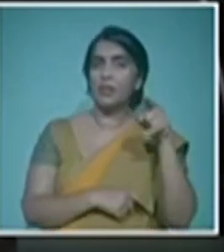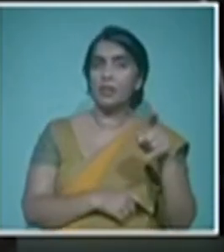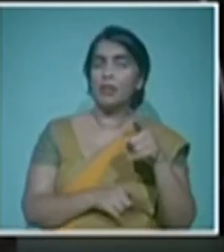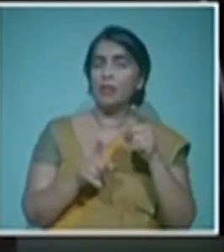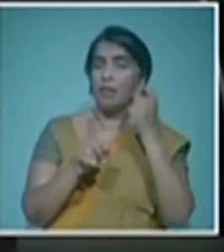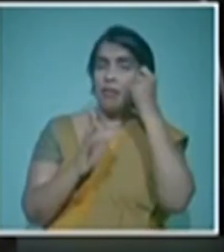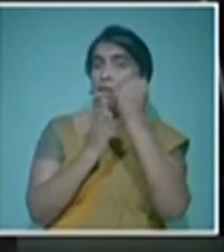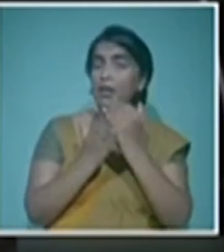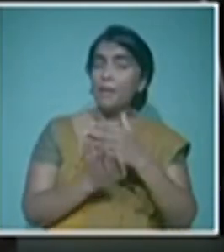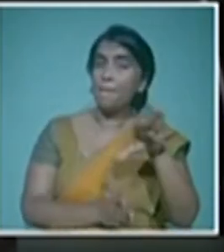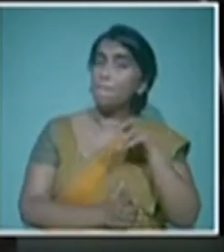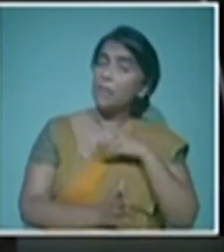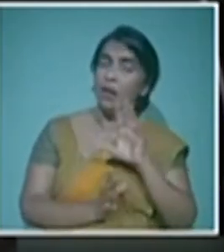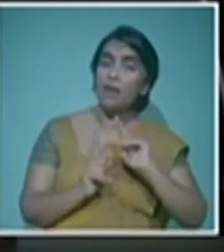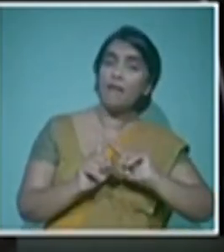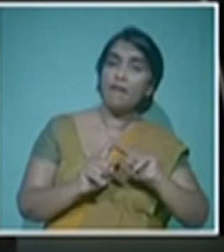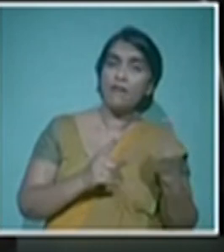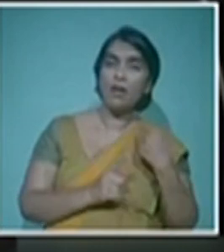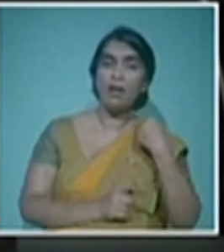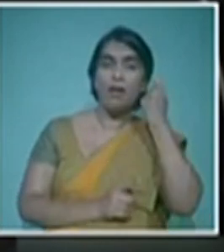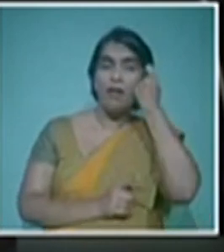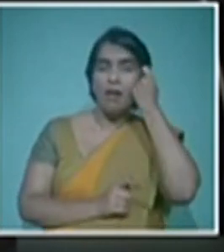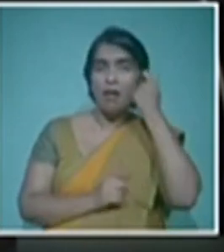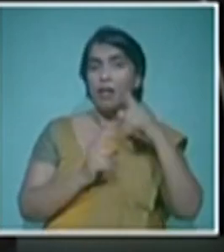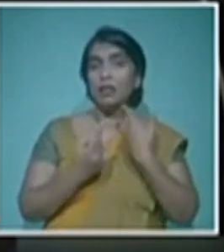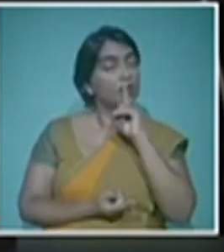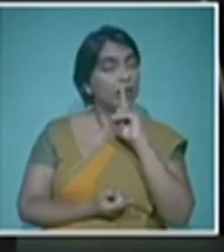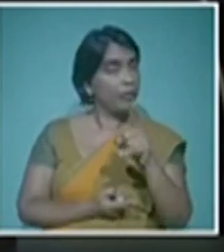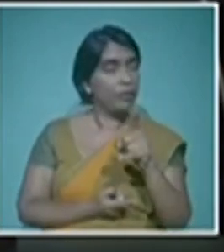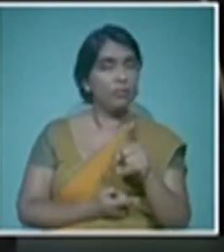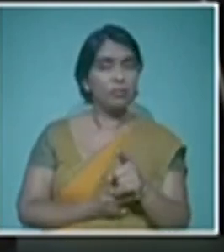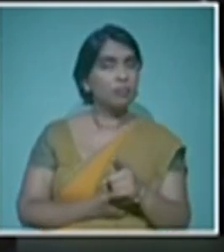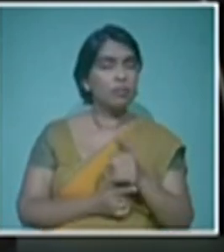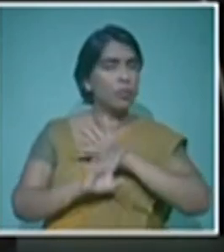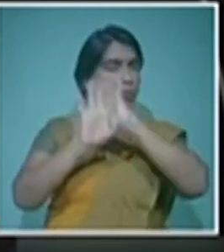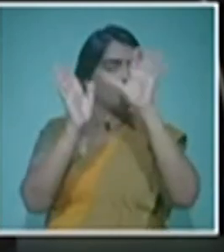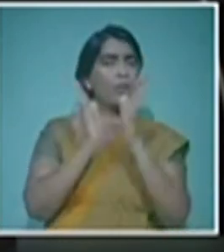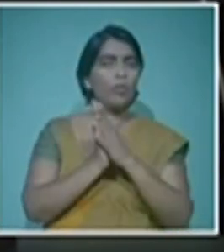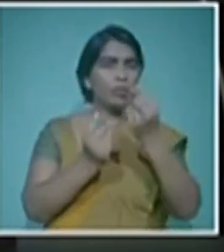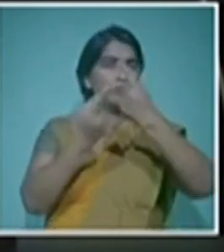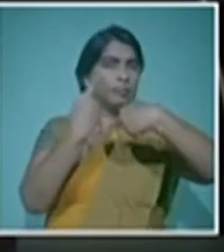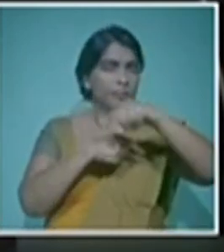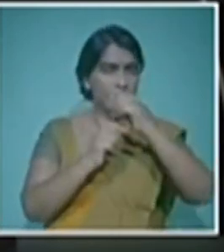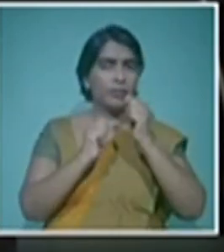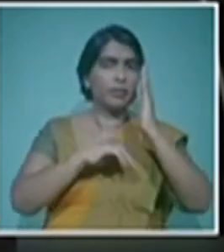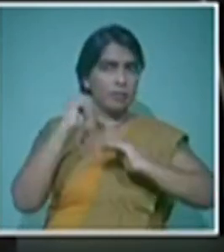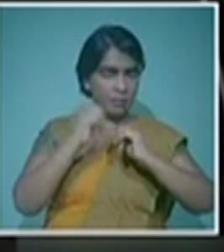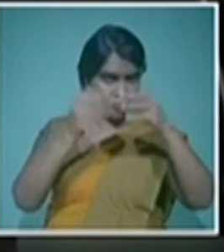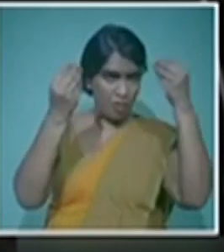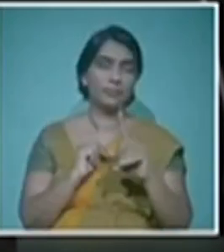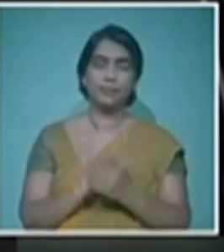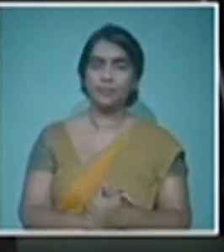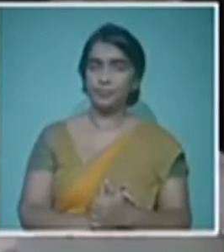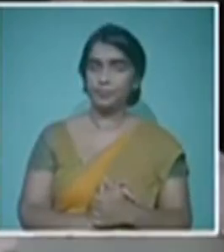අදාළ යෝජනාවට එකඟ නොවී වෙනත් විකල්ප යෝජනාවක් හෝ වෙනත් දෙයක් ඉදිරිපත් කළොත් එතකොට මේ සමස්ත ණය ප්‍රතිව්‍යුහගත කිරීමේ ක්‍රියාවලිය බිඳ